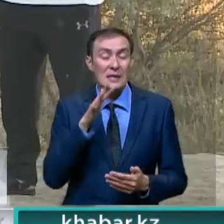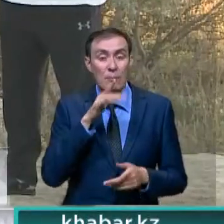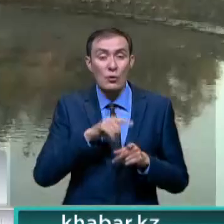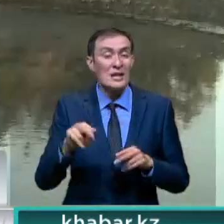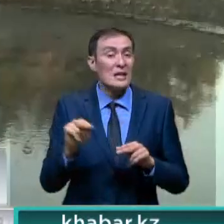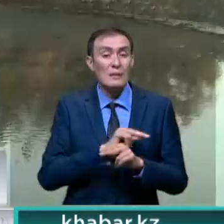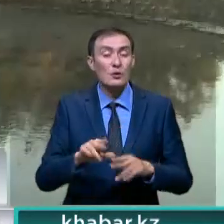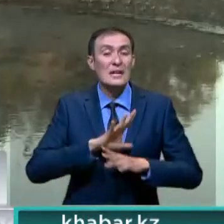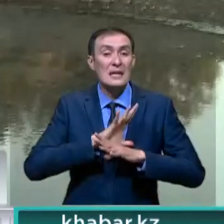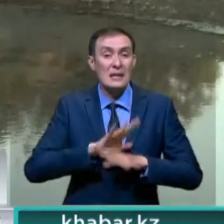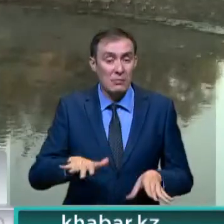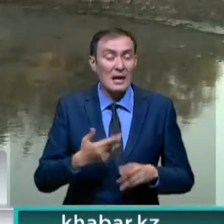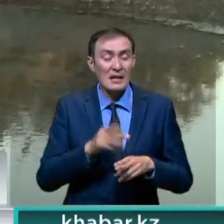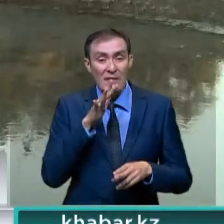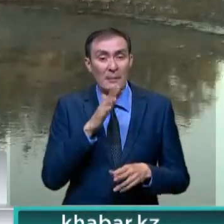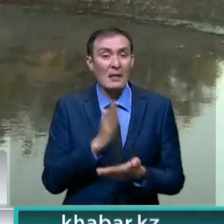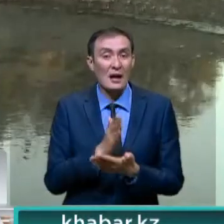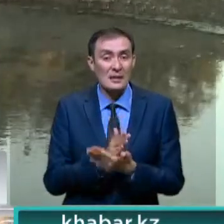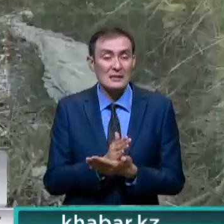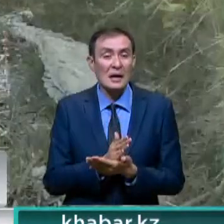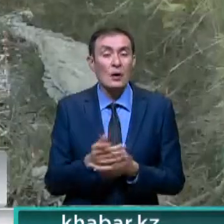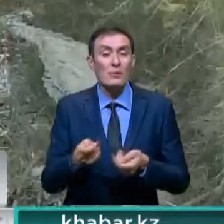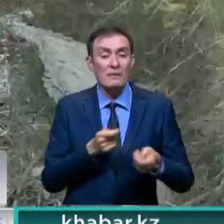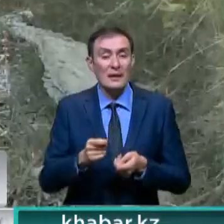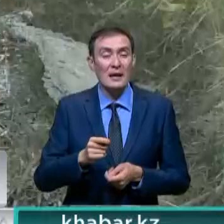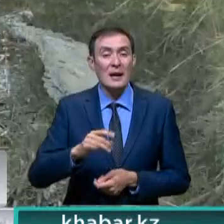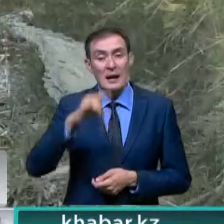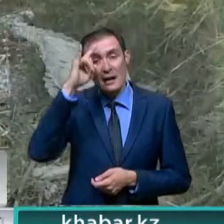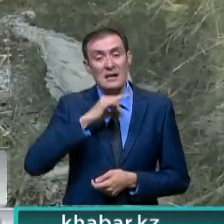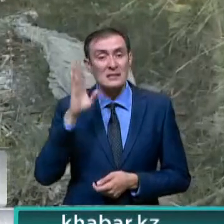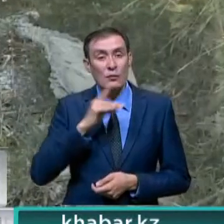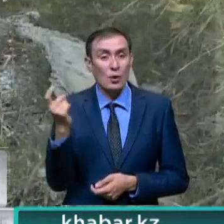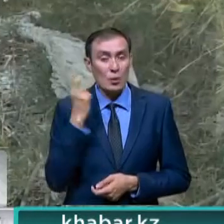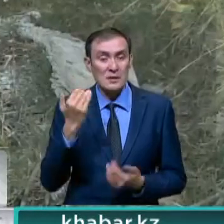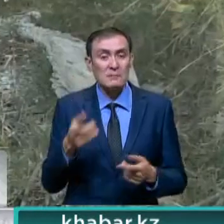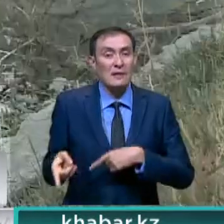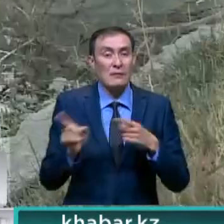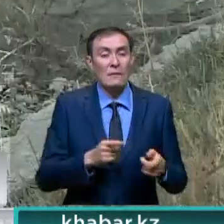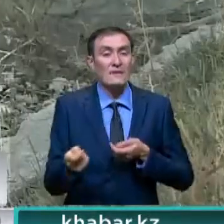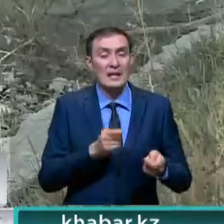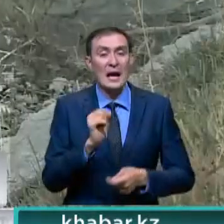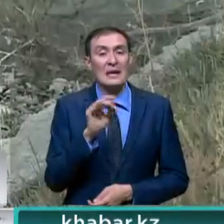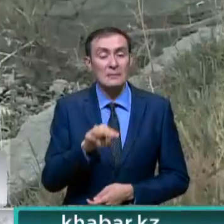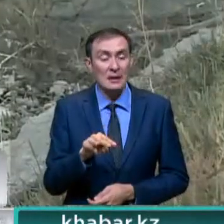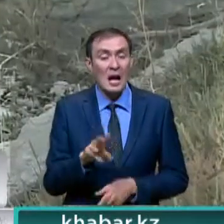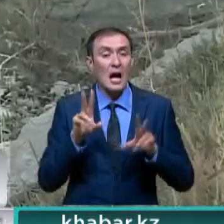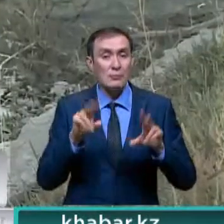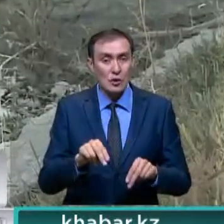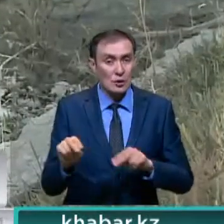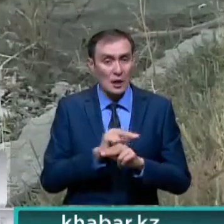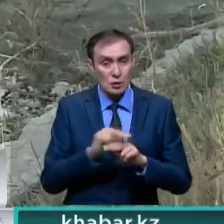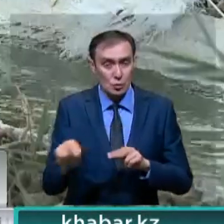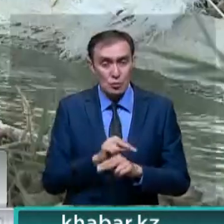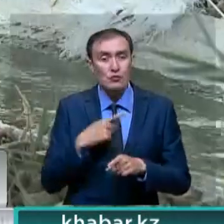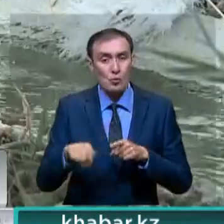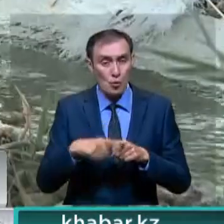ни разу не ремонтировали. Все это время она находилась на балансе Казводхоза и вот недавно перешла в ведение акимата, где обещают провести